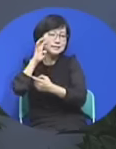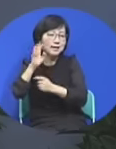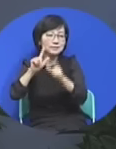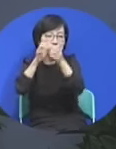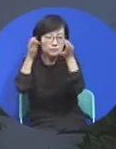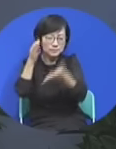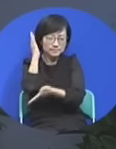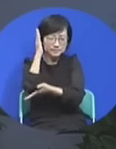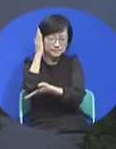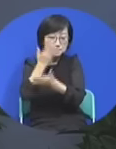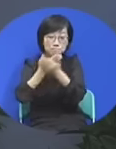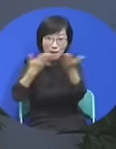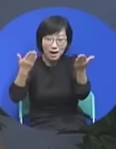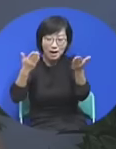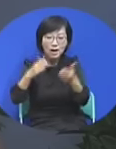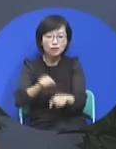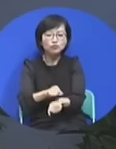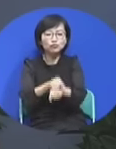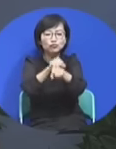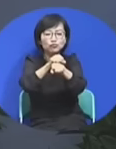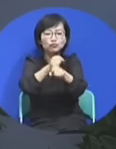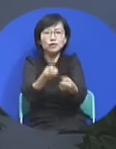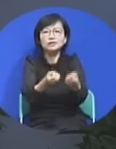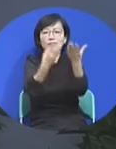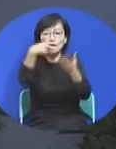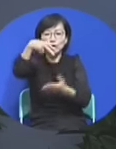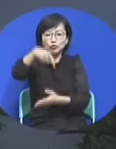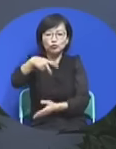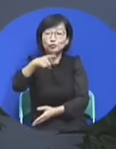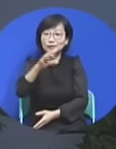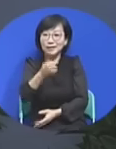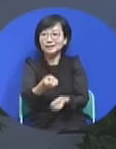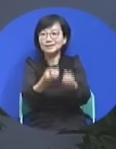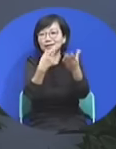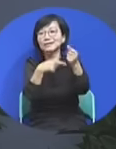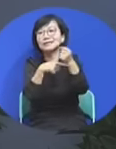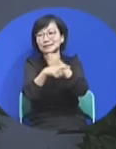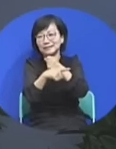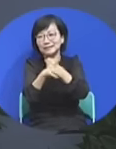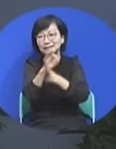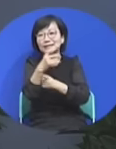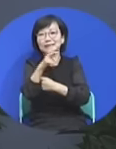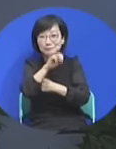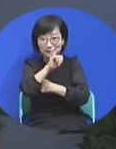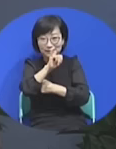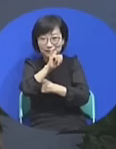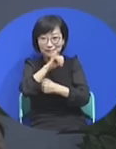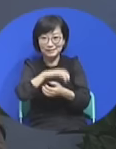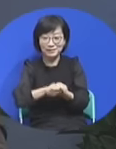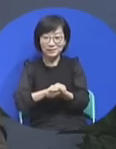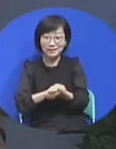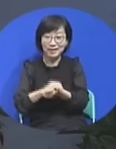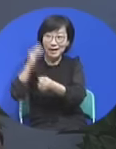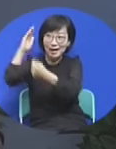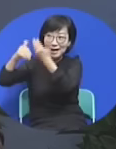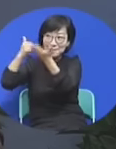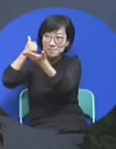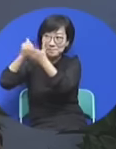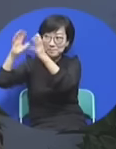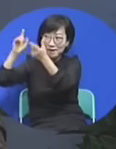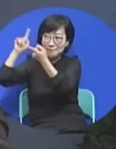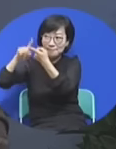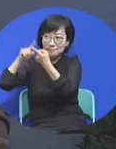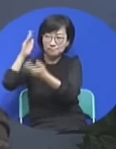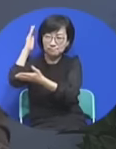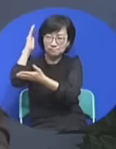explained God's kingdom for 40 days. 그 말을 가장 잘 알아듣는 바울이 사도행전 19장 8절